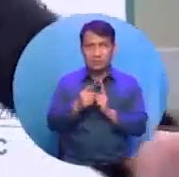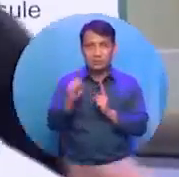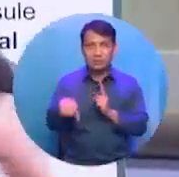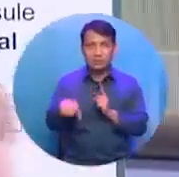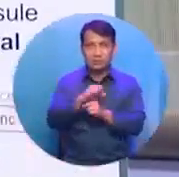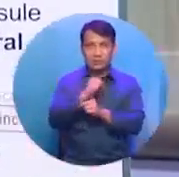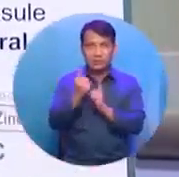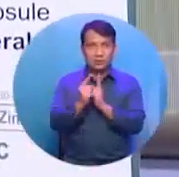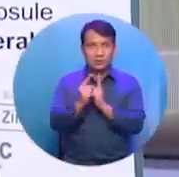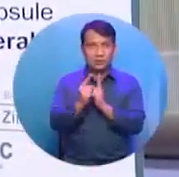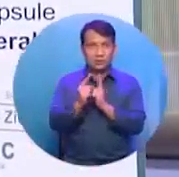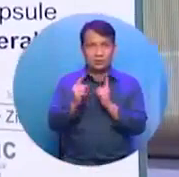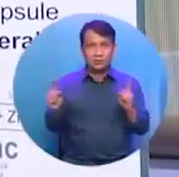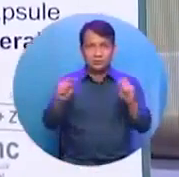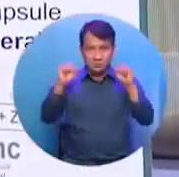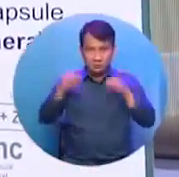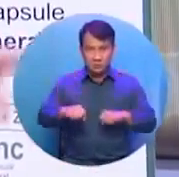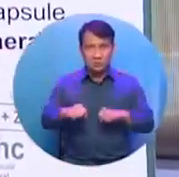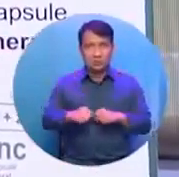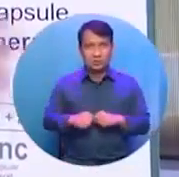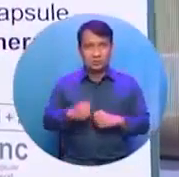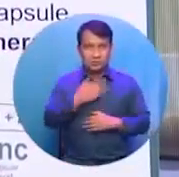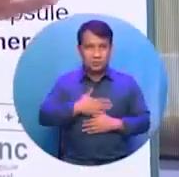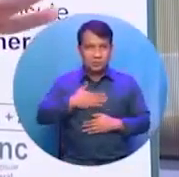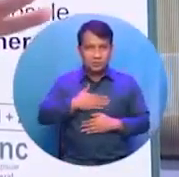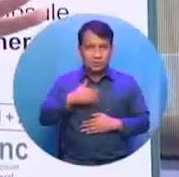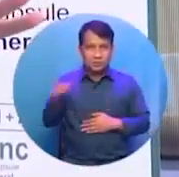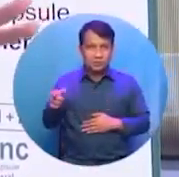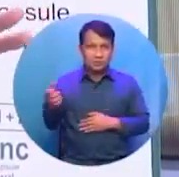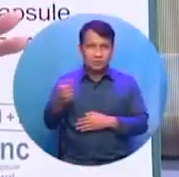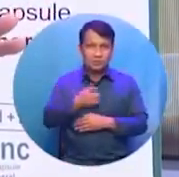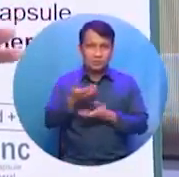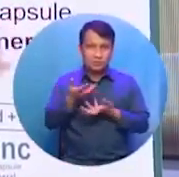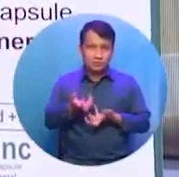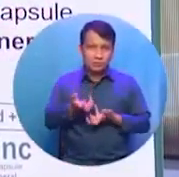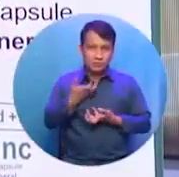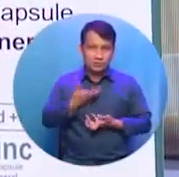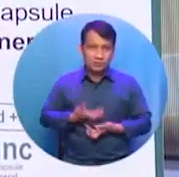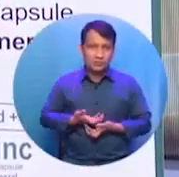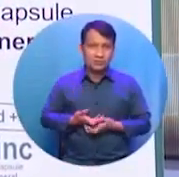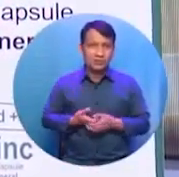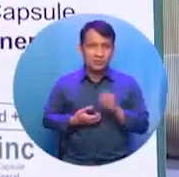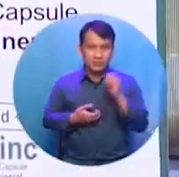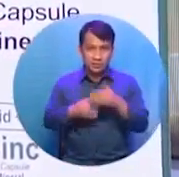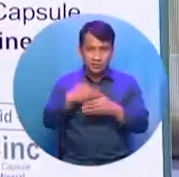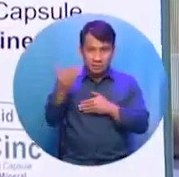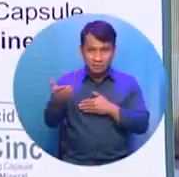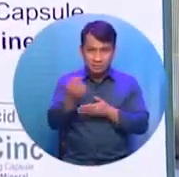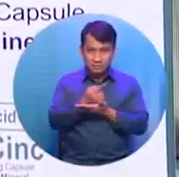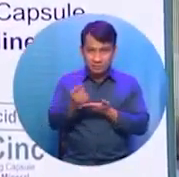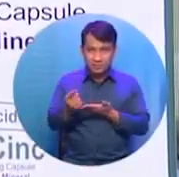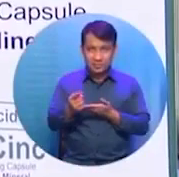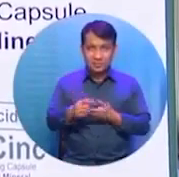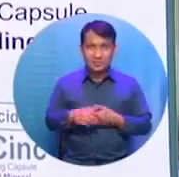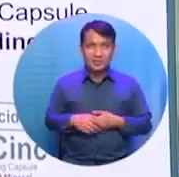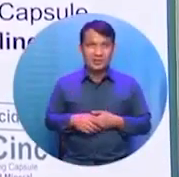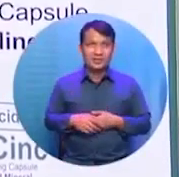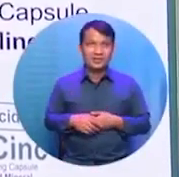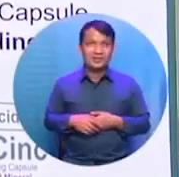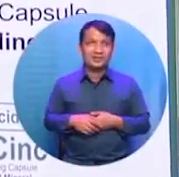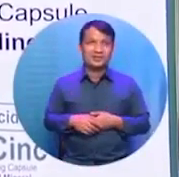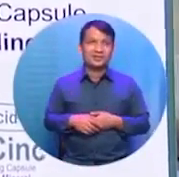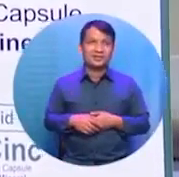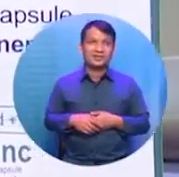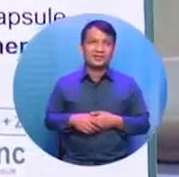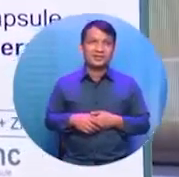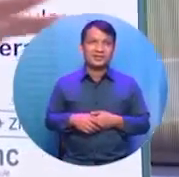social distancing. Pwede naman siguro. Papakiusap ko para mag-grant ko yung wish mo, okay? Okay sa'yo, next week? Apo. Ah,